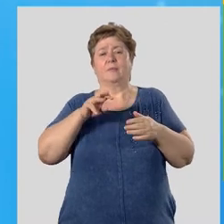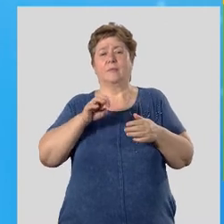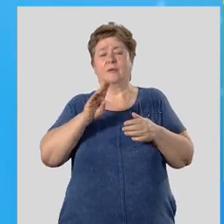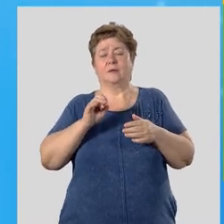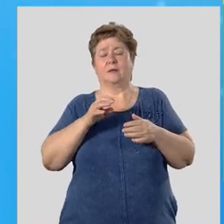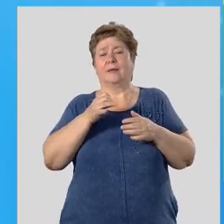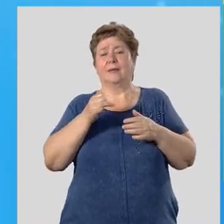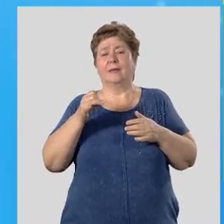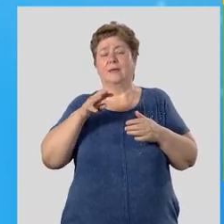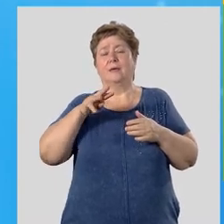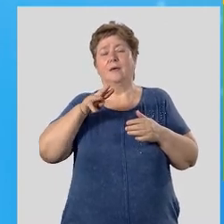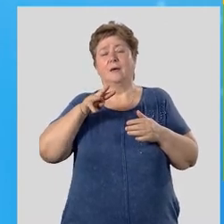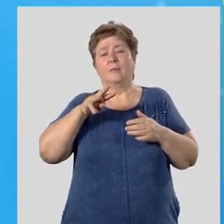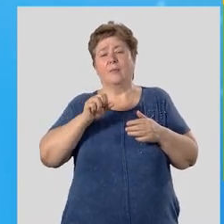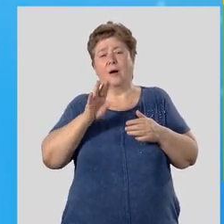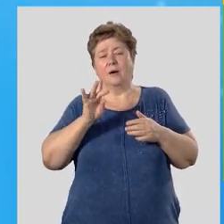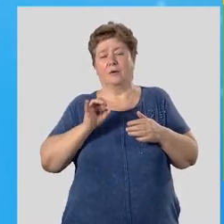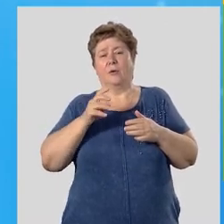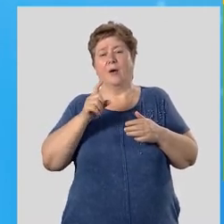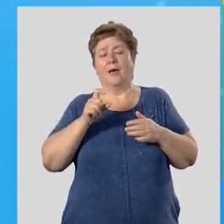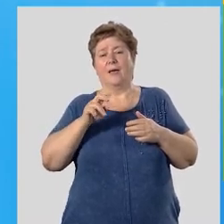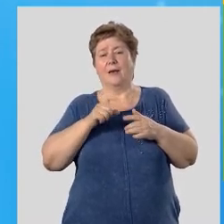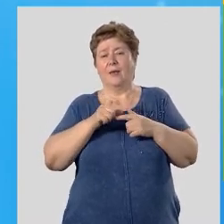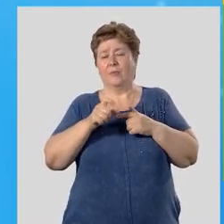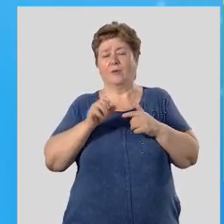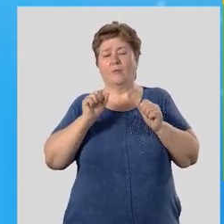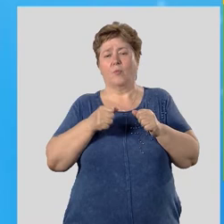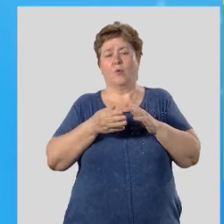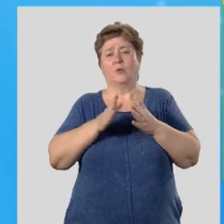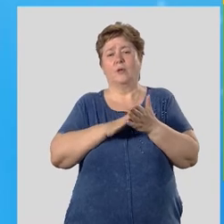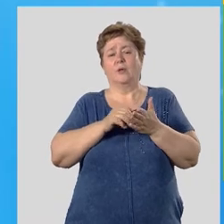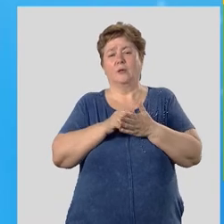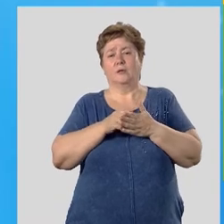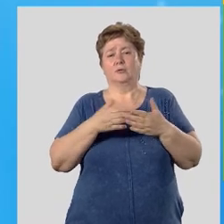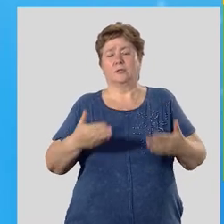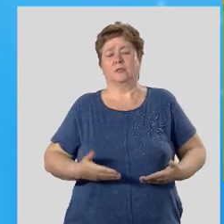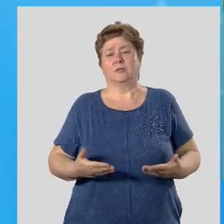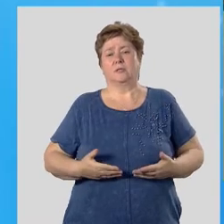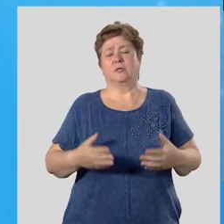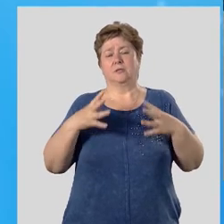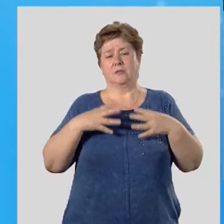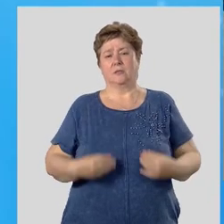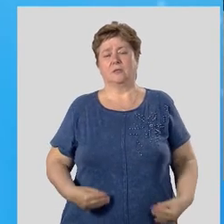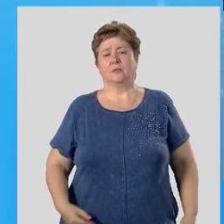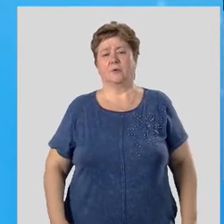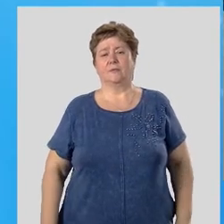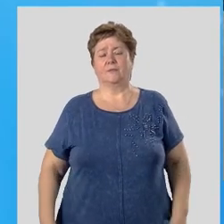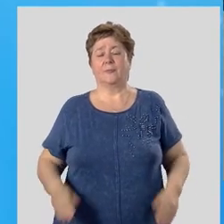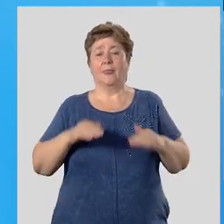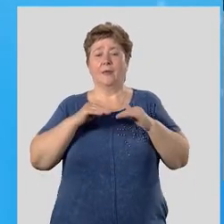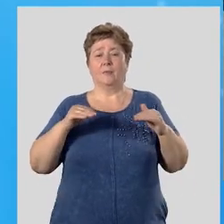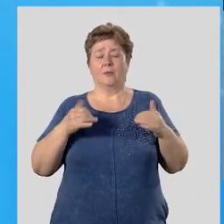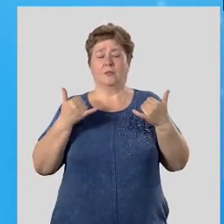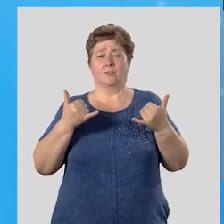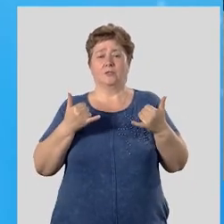и макроэлементов могут нарушаться процессы жизнедеятельности организма. Ребят,